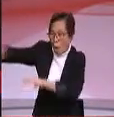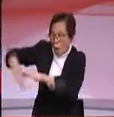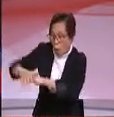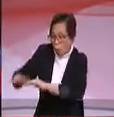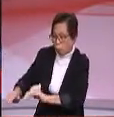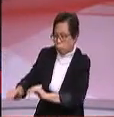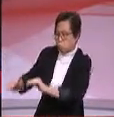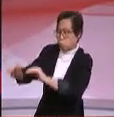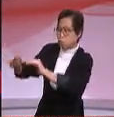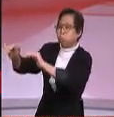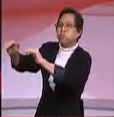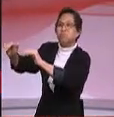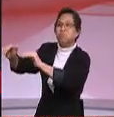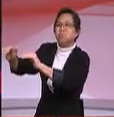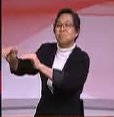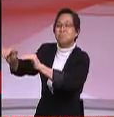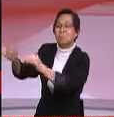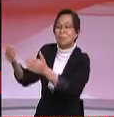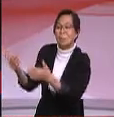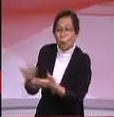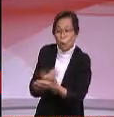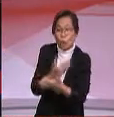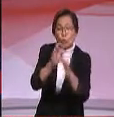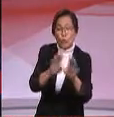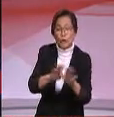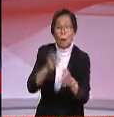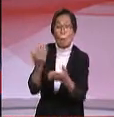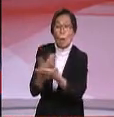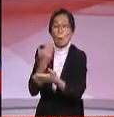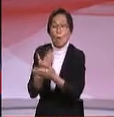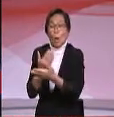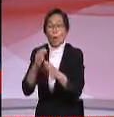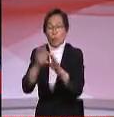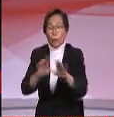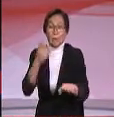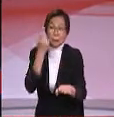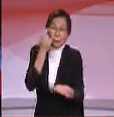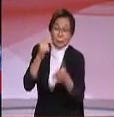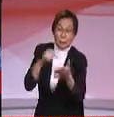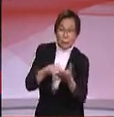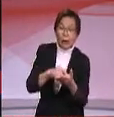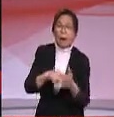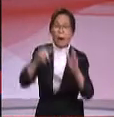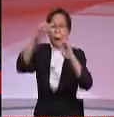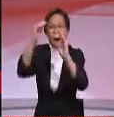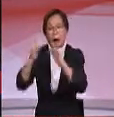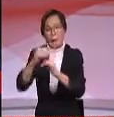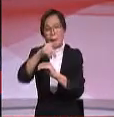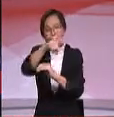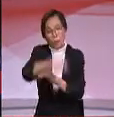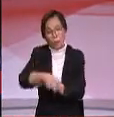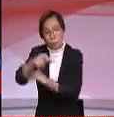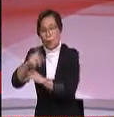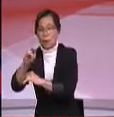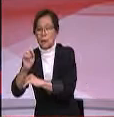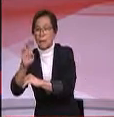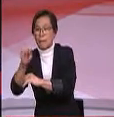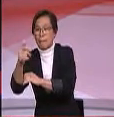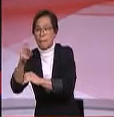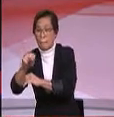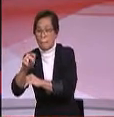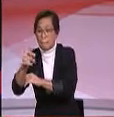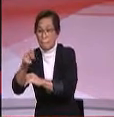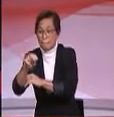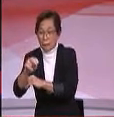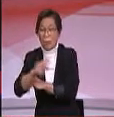bahagian hilir sungai. Jadi itu yang terkini, dan kita harapkan penduduk di Kemaman dan juga di Dungun terus